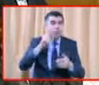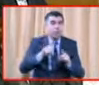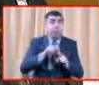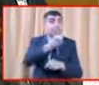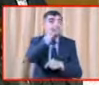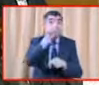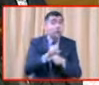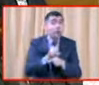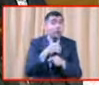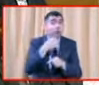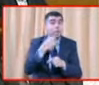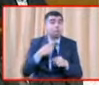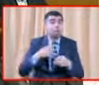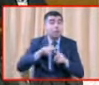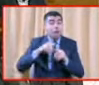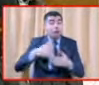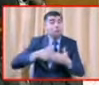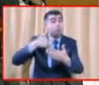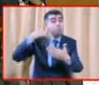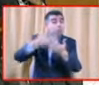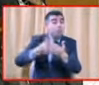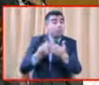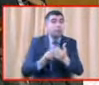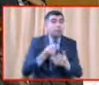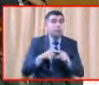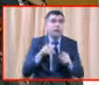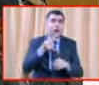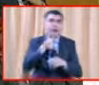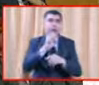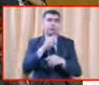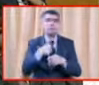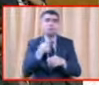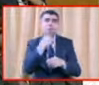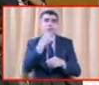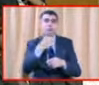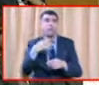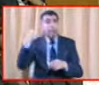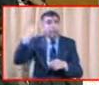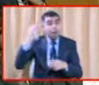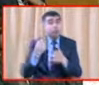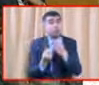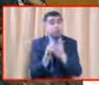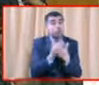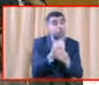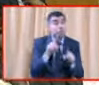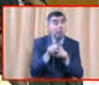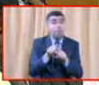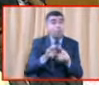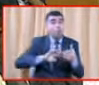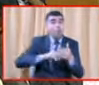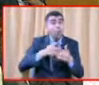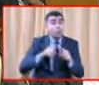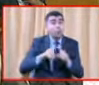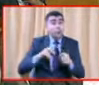تساؤل للمرة اخرى، ولكن نبغي اننا ندفعوا التفكير حول